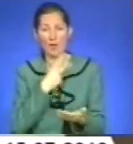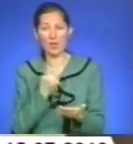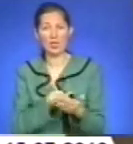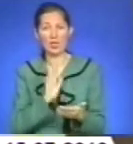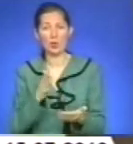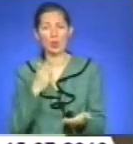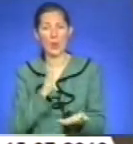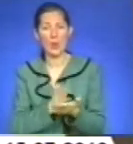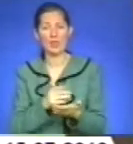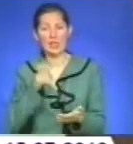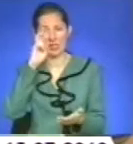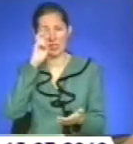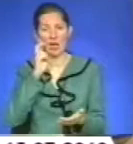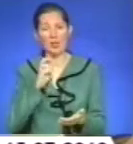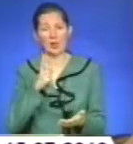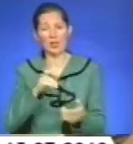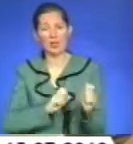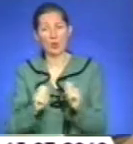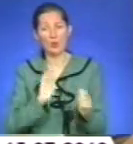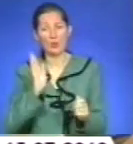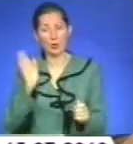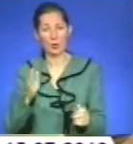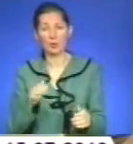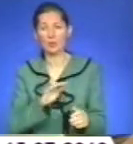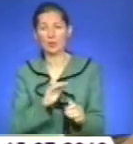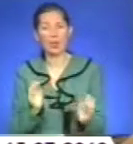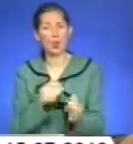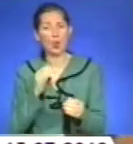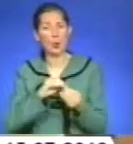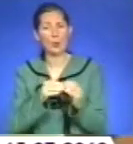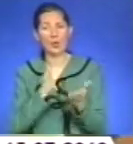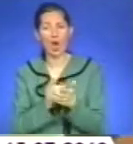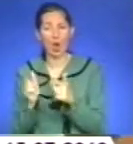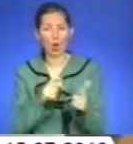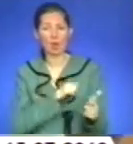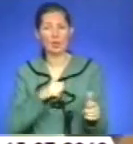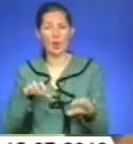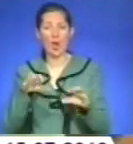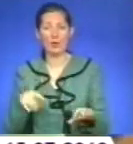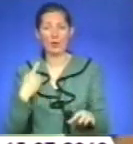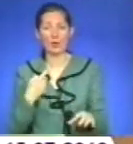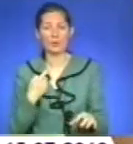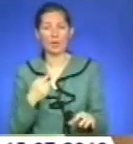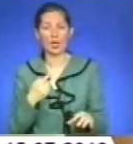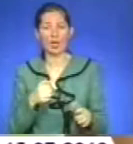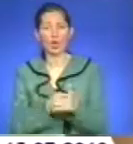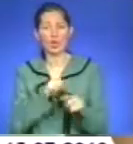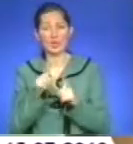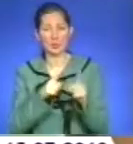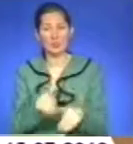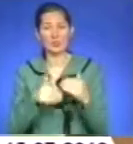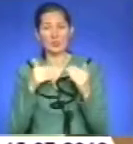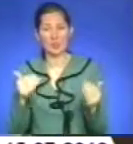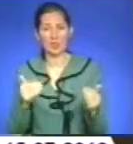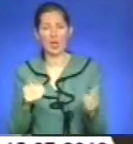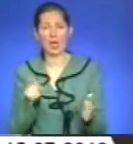держава і державне управління в майбутньому. Не меншою проблемою є готовність самих голів органів місцевого самоврядування до змін. Адже збільшення